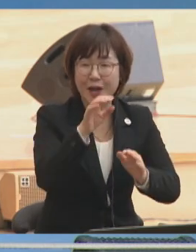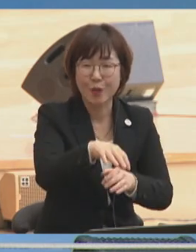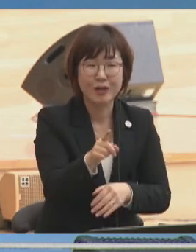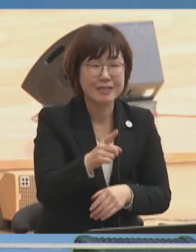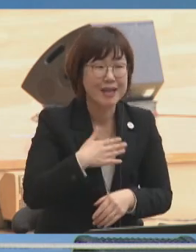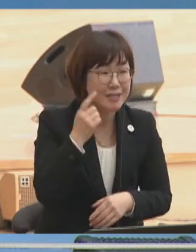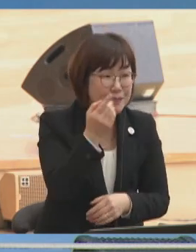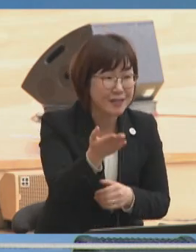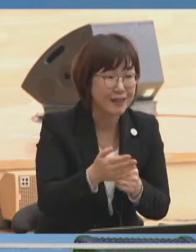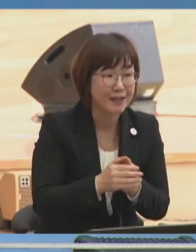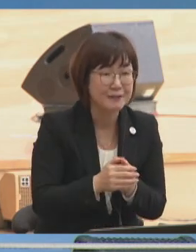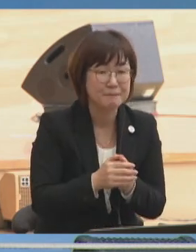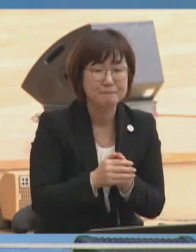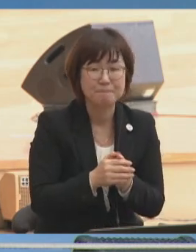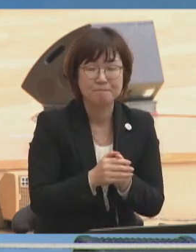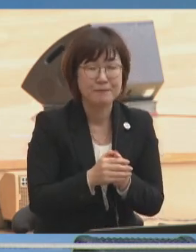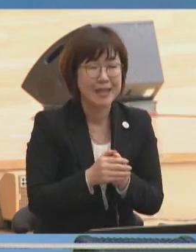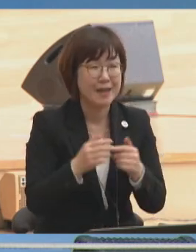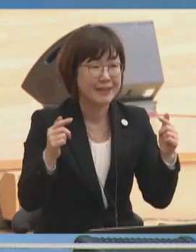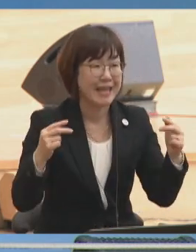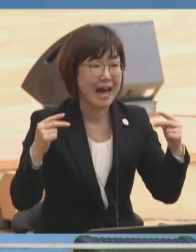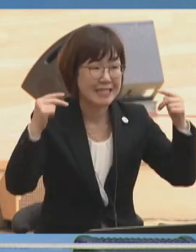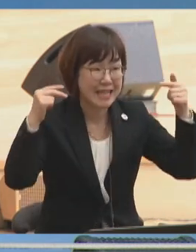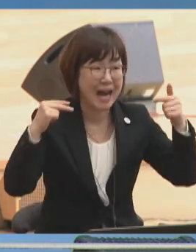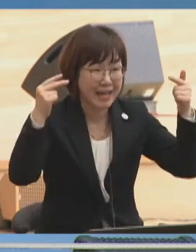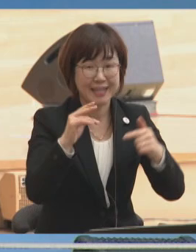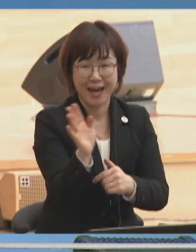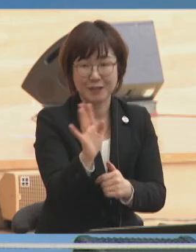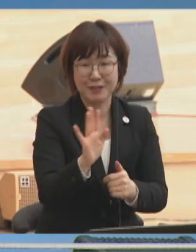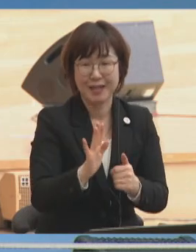곳, 그걸 또 나사렛이라 그러면 곤란합니다.